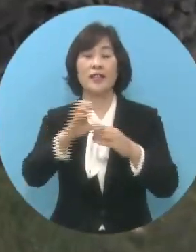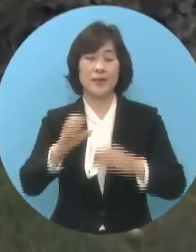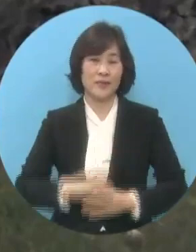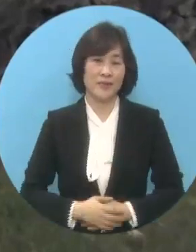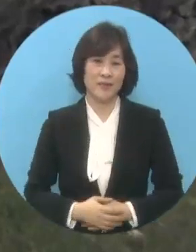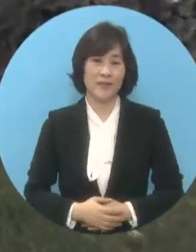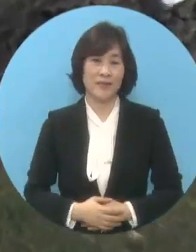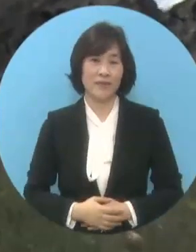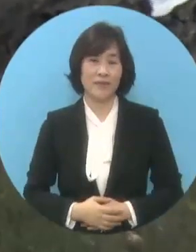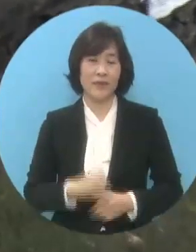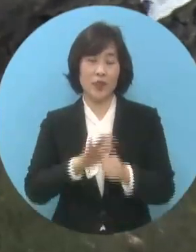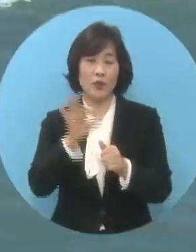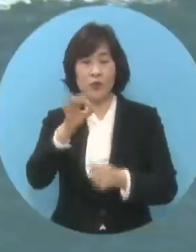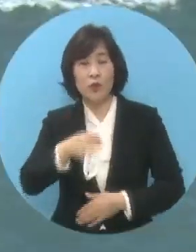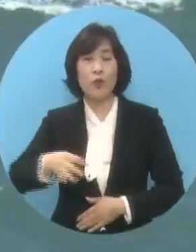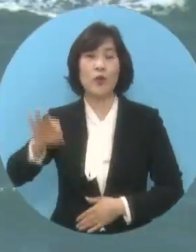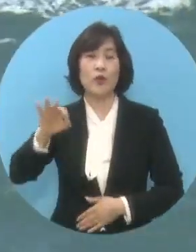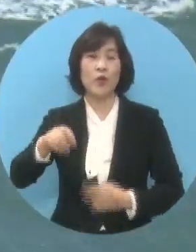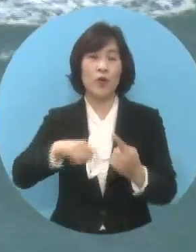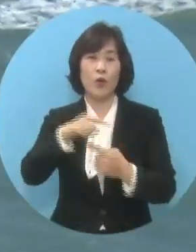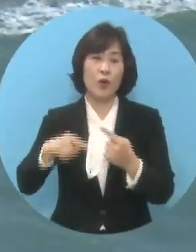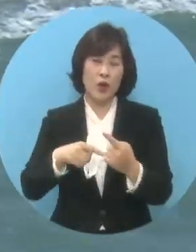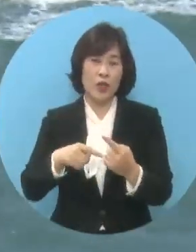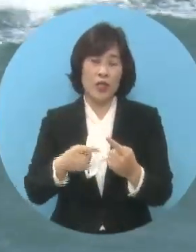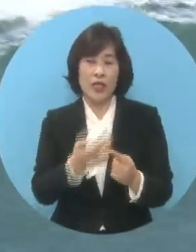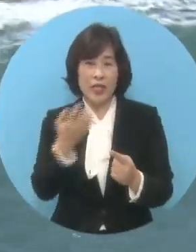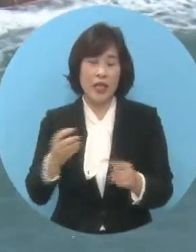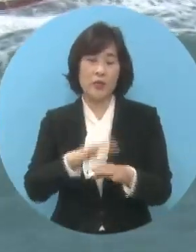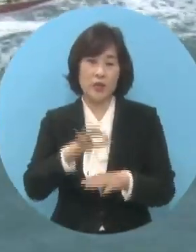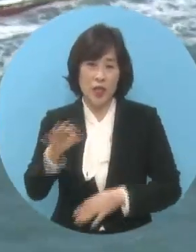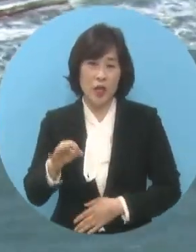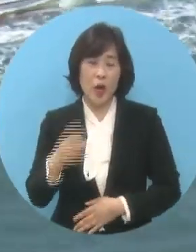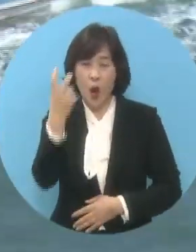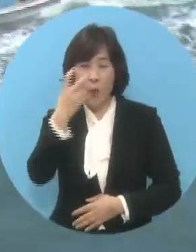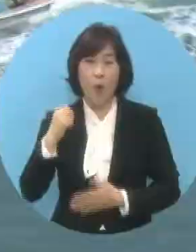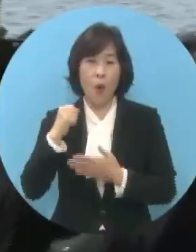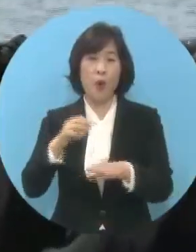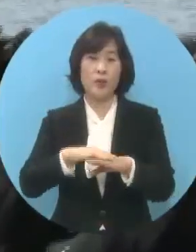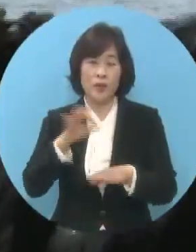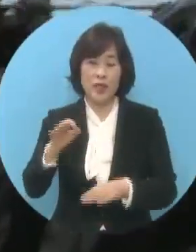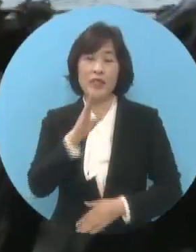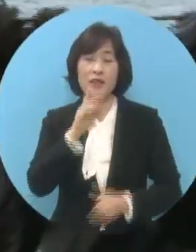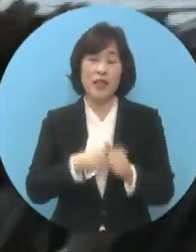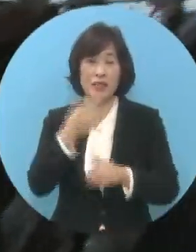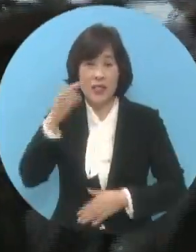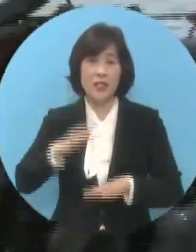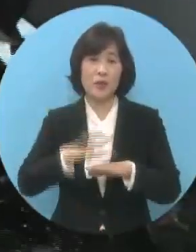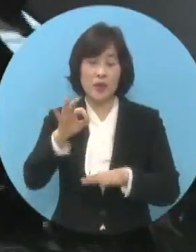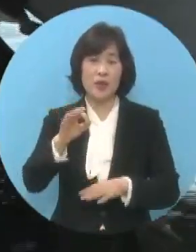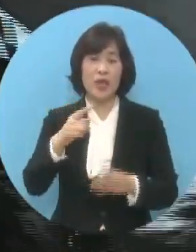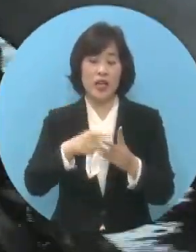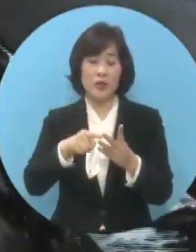지원금을 올리고 경영이양직불제, 수산자원보호직불제, 친환경인증직불제 등 세 가지를 새롭게